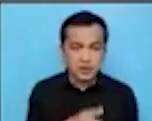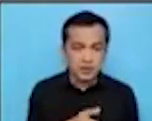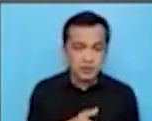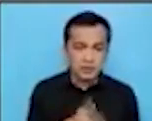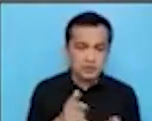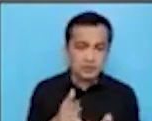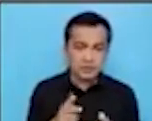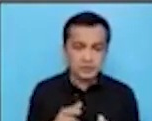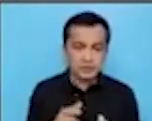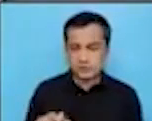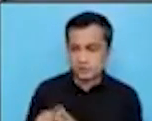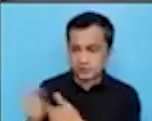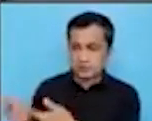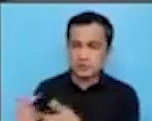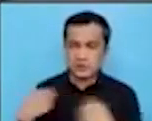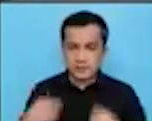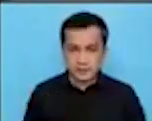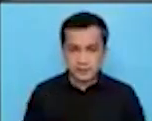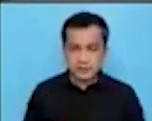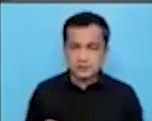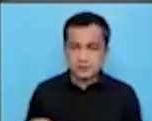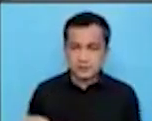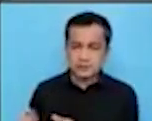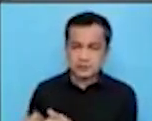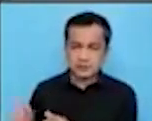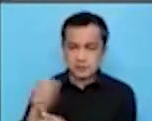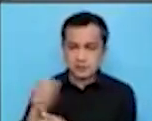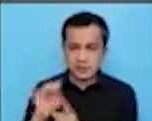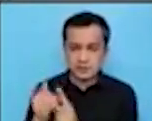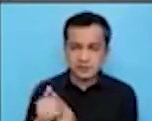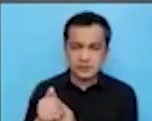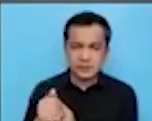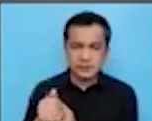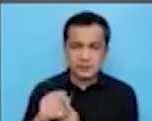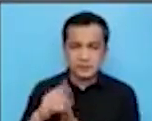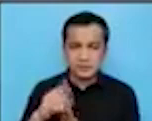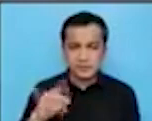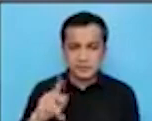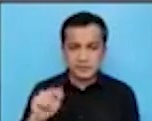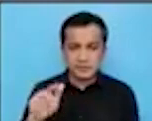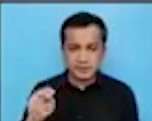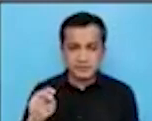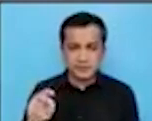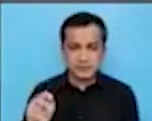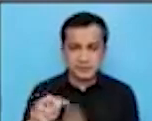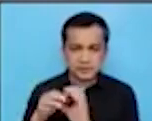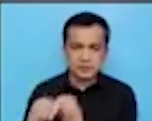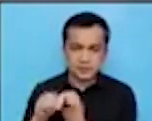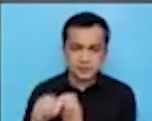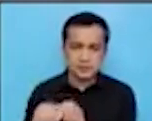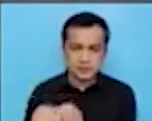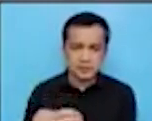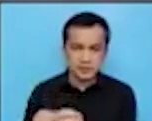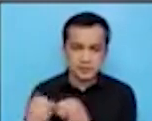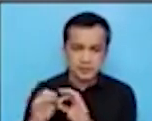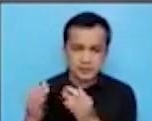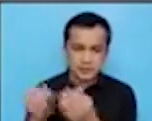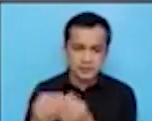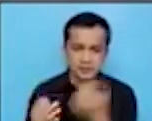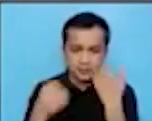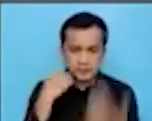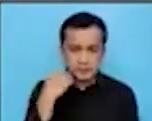sa pamunuan ng barangay Kinanban na siyang nakipag-ugnayan sa pamilya ng mga nasuwi.